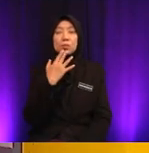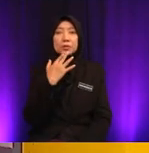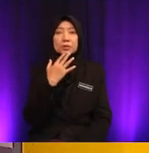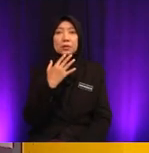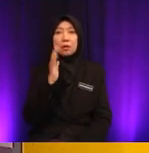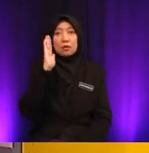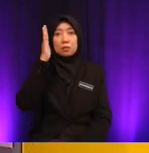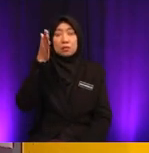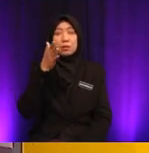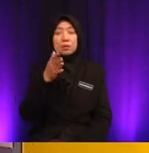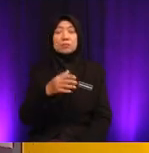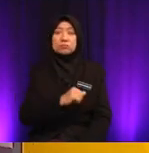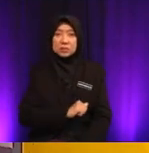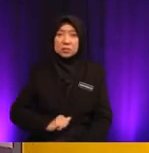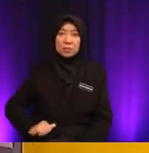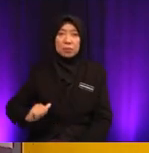menyebabkan kematian